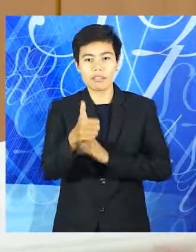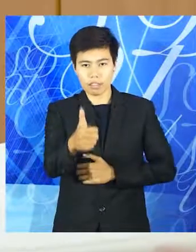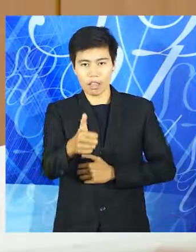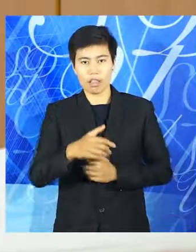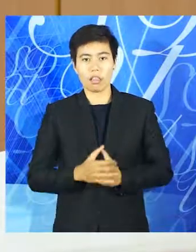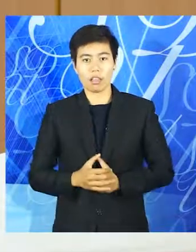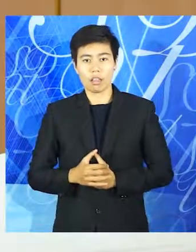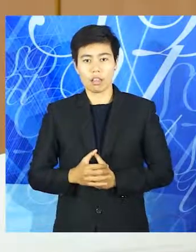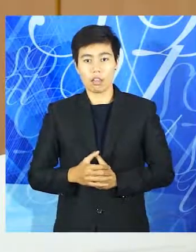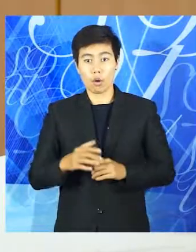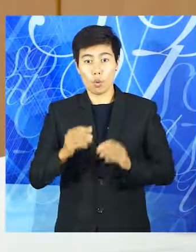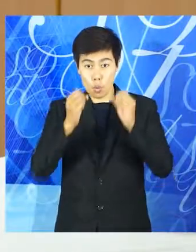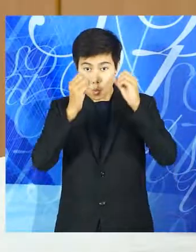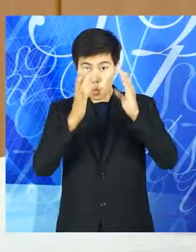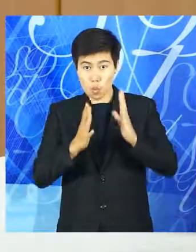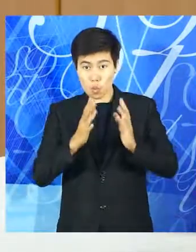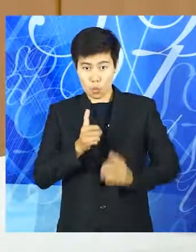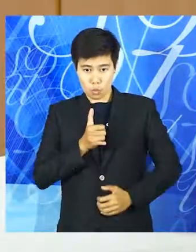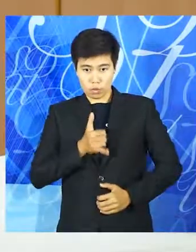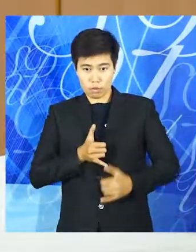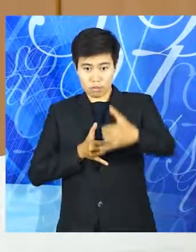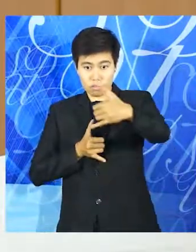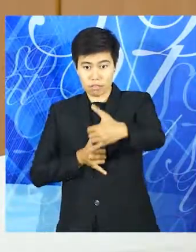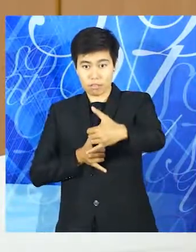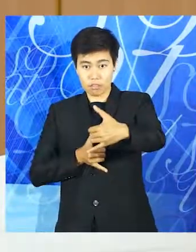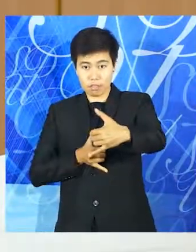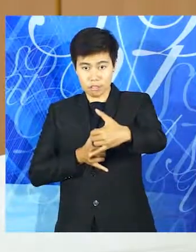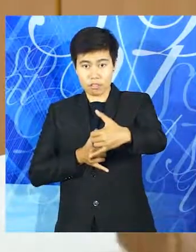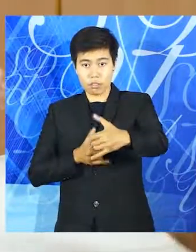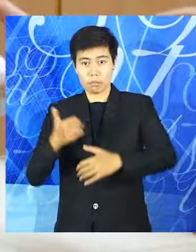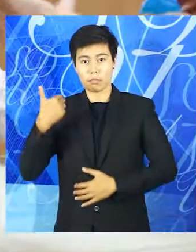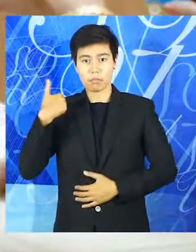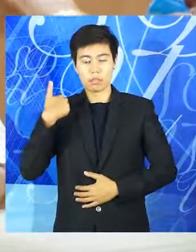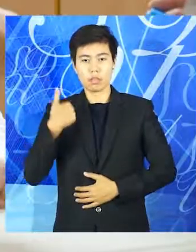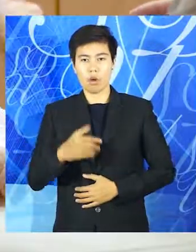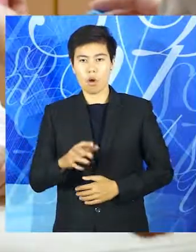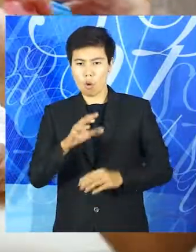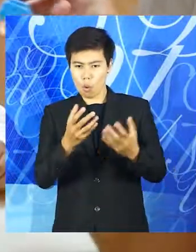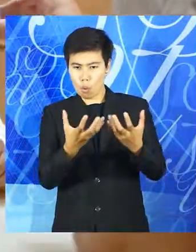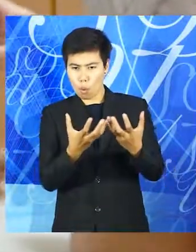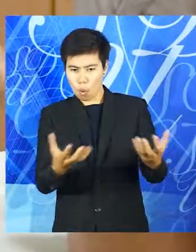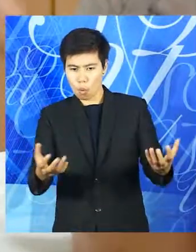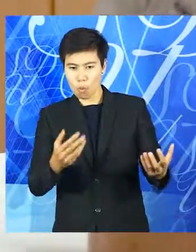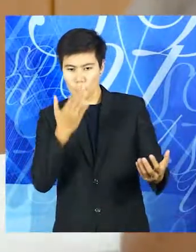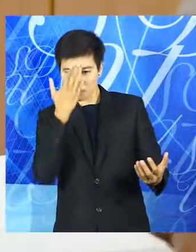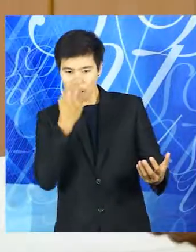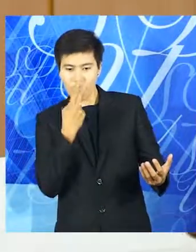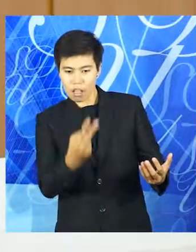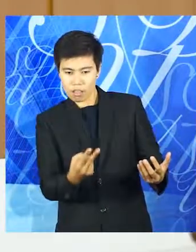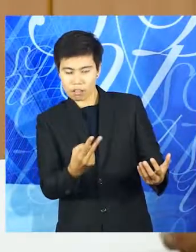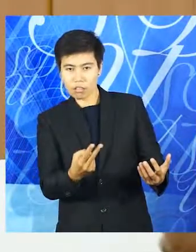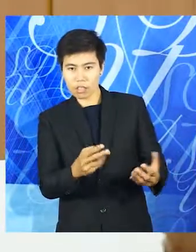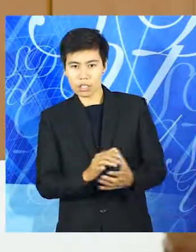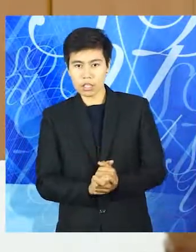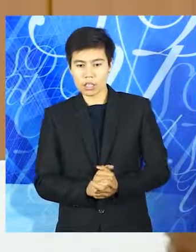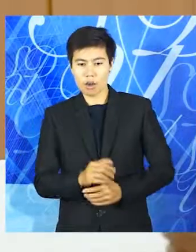ะนั่งตรงข้ามกับเด็กเราวางสิ่งของไว้ตรงข้างหน้าเด็กเมื่อให้เด็กเห็นเป็นสิ่